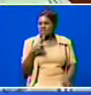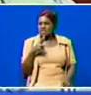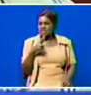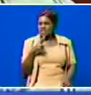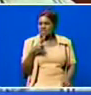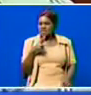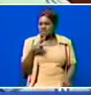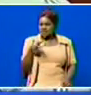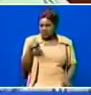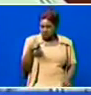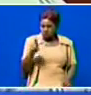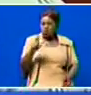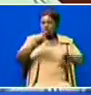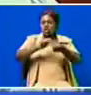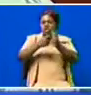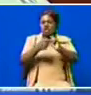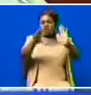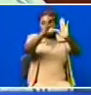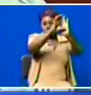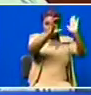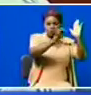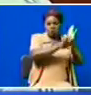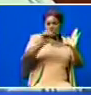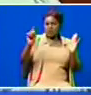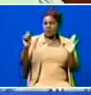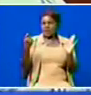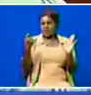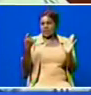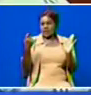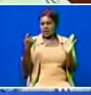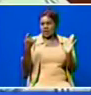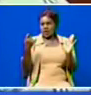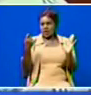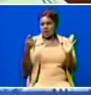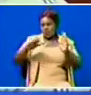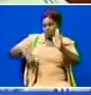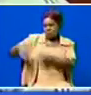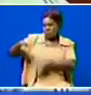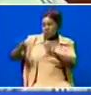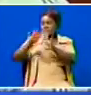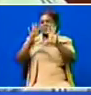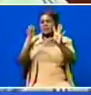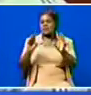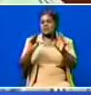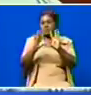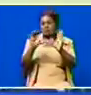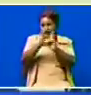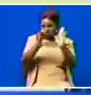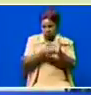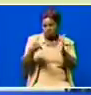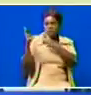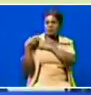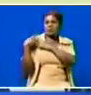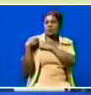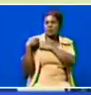over his calls to amend the constitution of Kenya so that we accommodate the bomber's draft, we will hold you accountable.